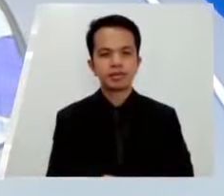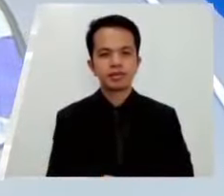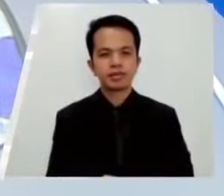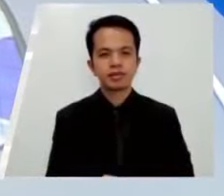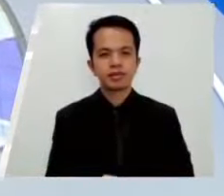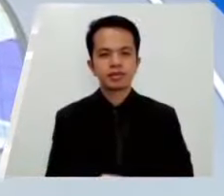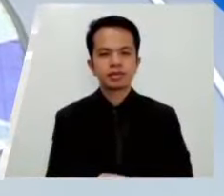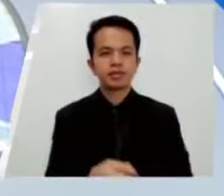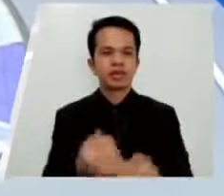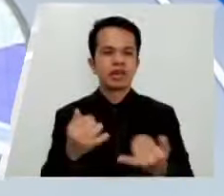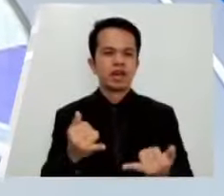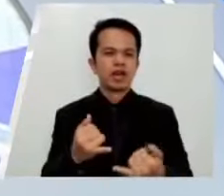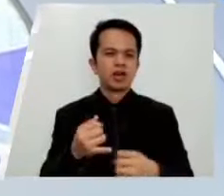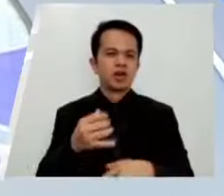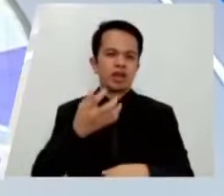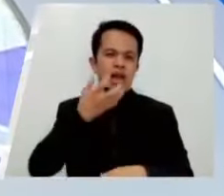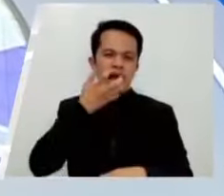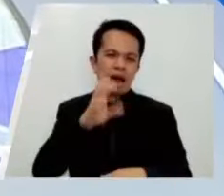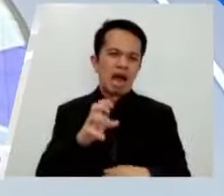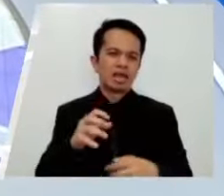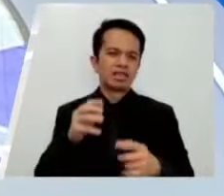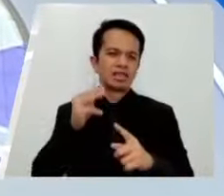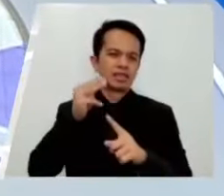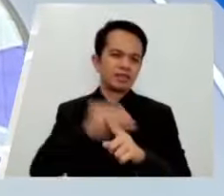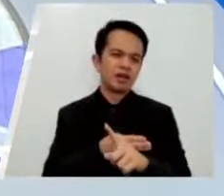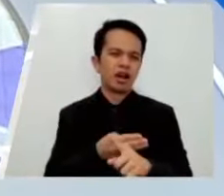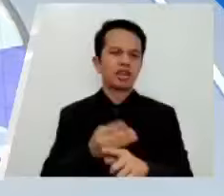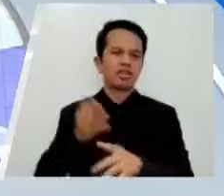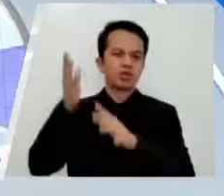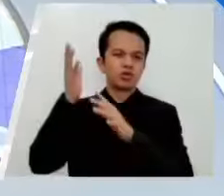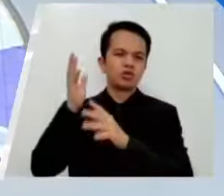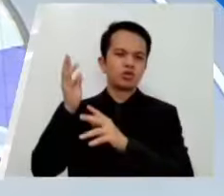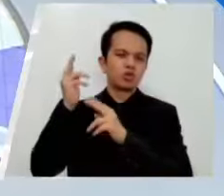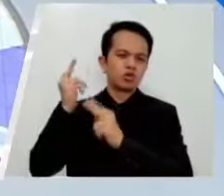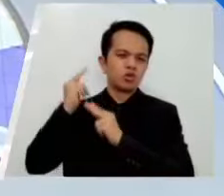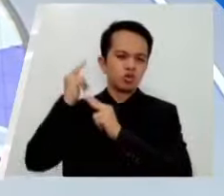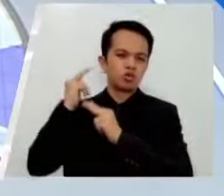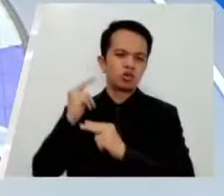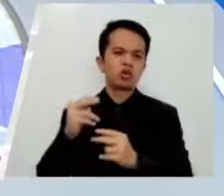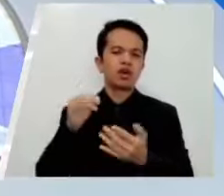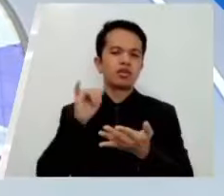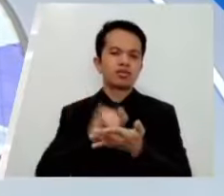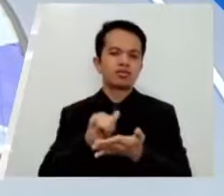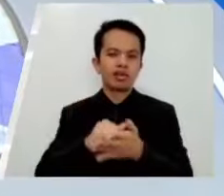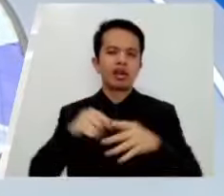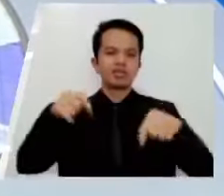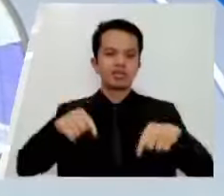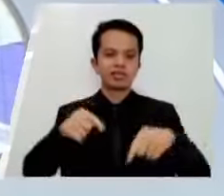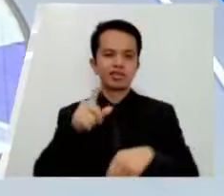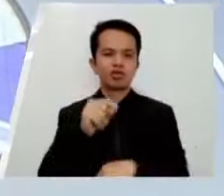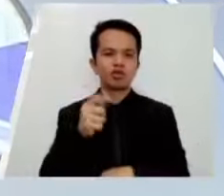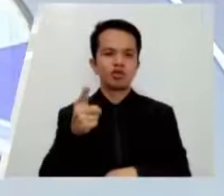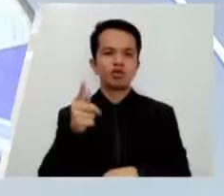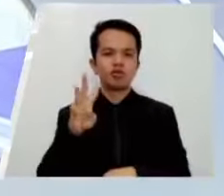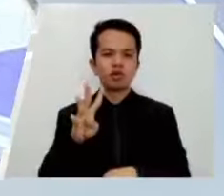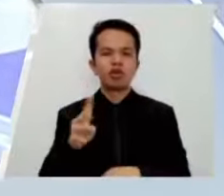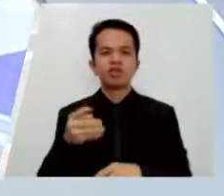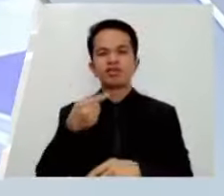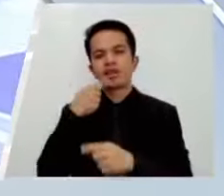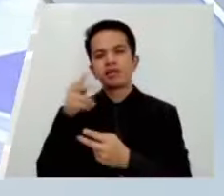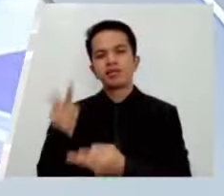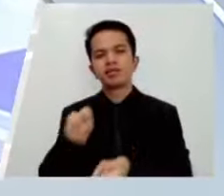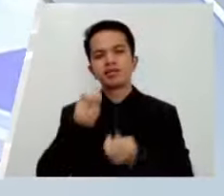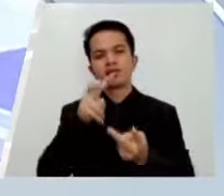Pinakamainit na Marso sa kasaysayan. Ang naitala nitong March 2024 batay sa datos ng Climate Agency ng European